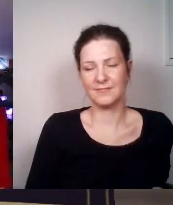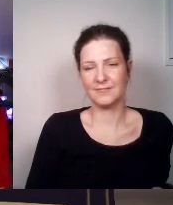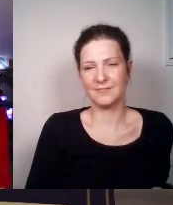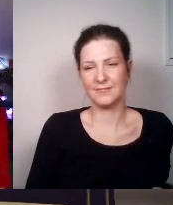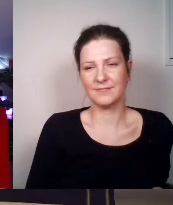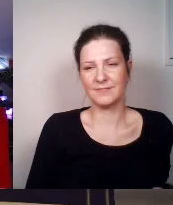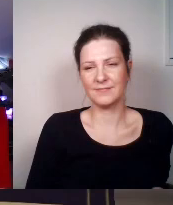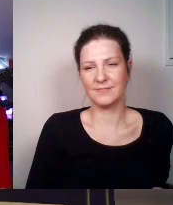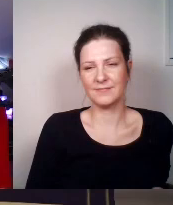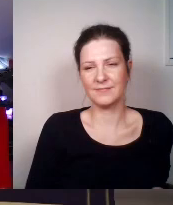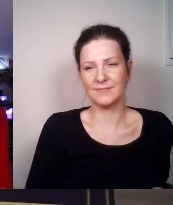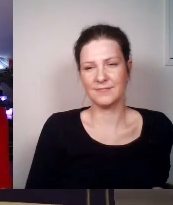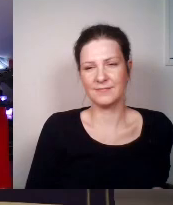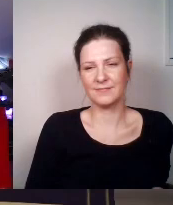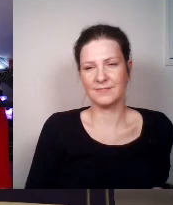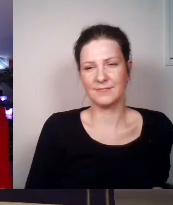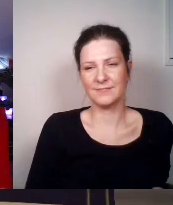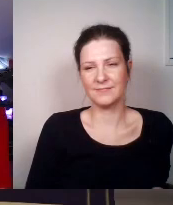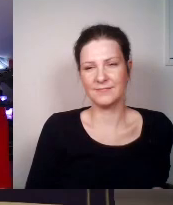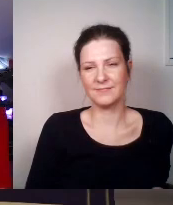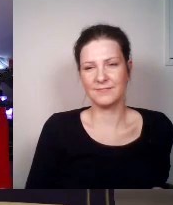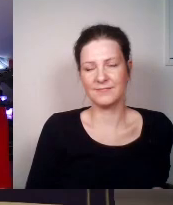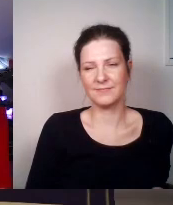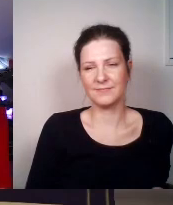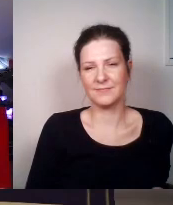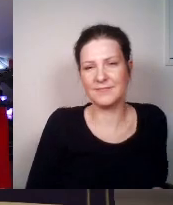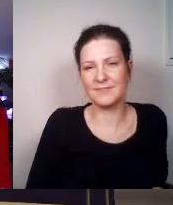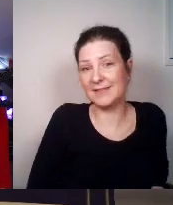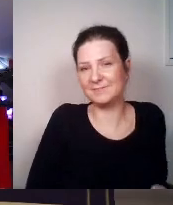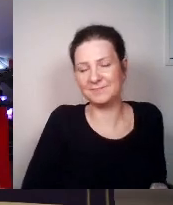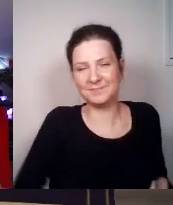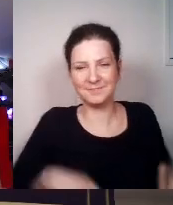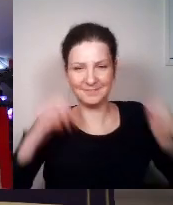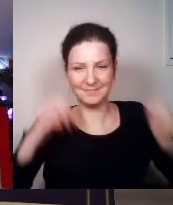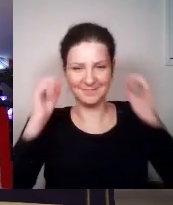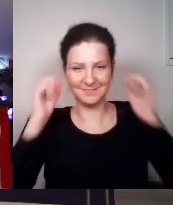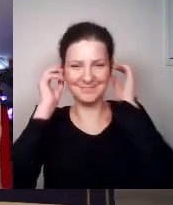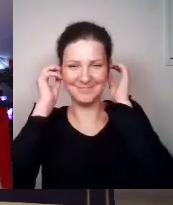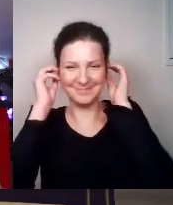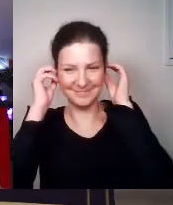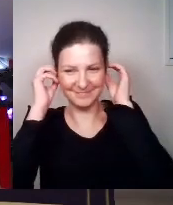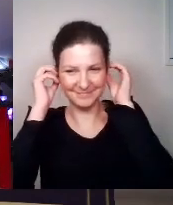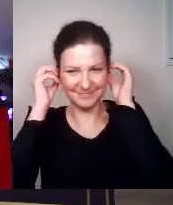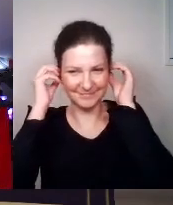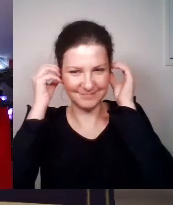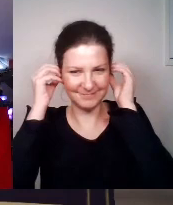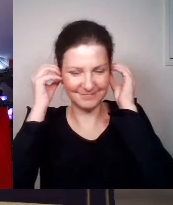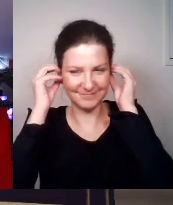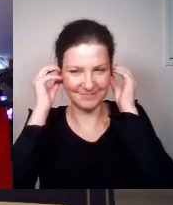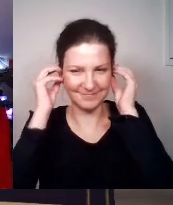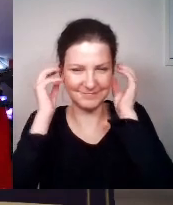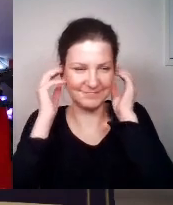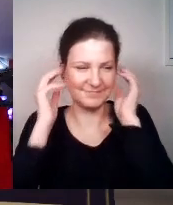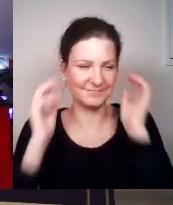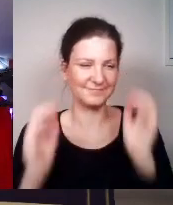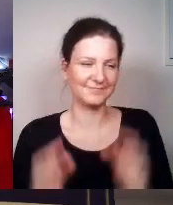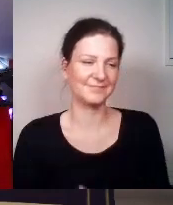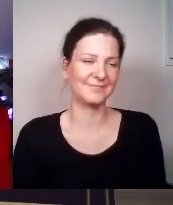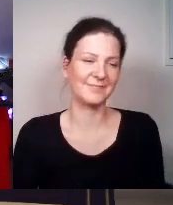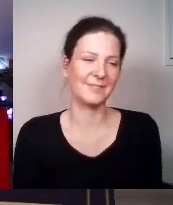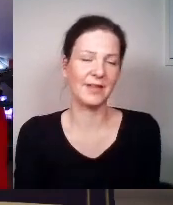habe es bei Geschichten aus der Geschichte gehört. Beides kann gut sein und ich vermute fast, dass es bei Geschichten aus der Geschichte